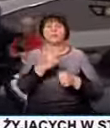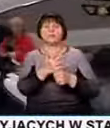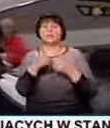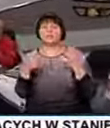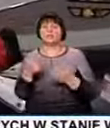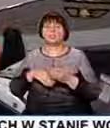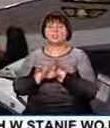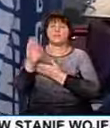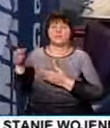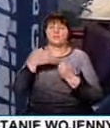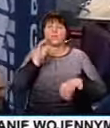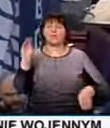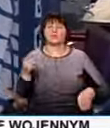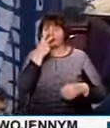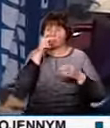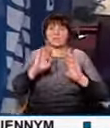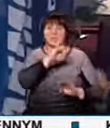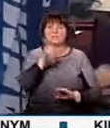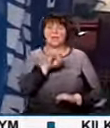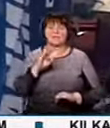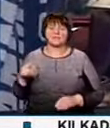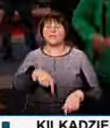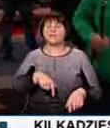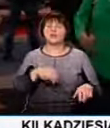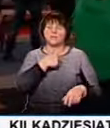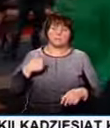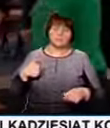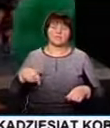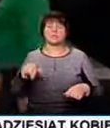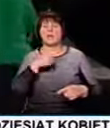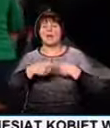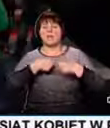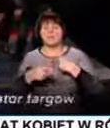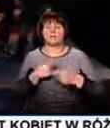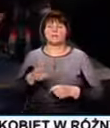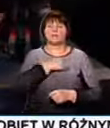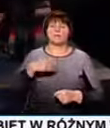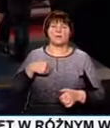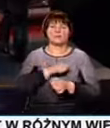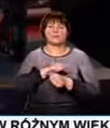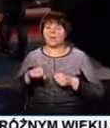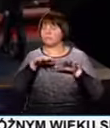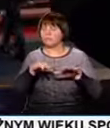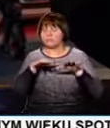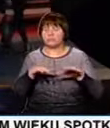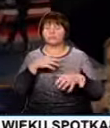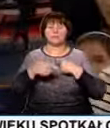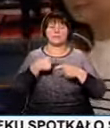wystawców. Większość pokazywanych na targach jachtów to rodzima produkcja. Polska jest dużym graczem